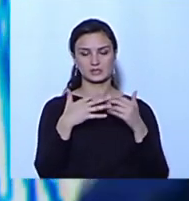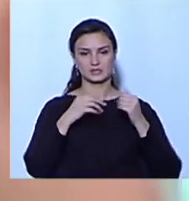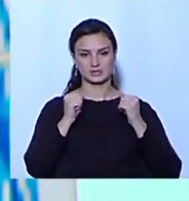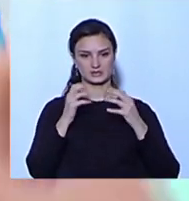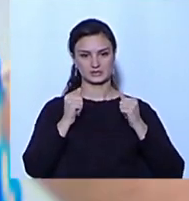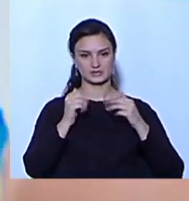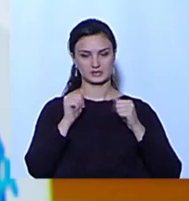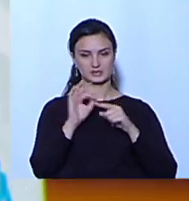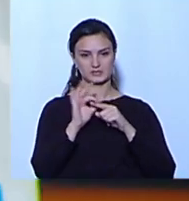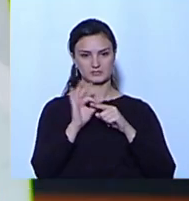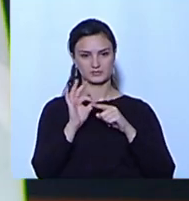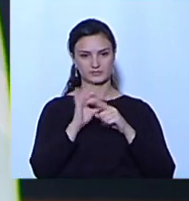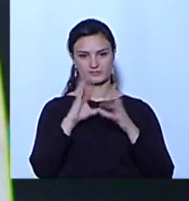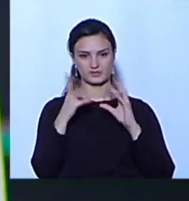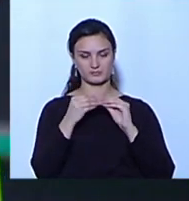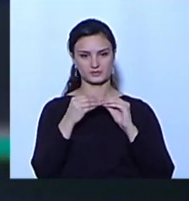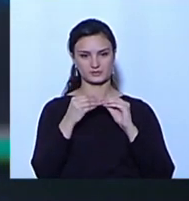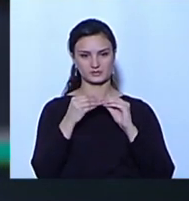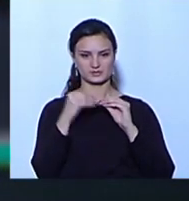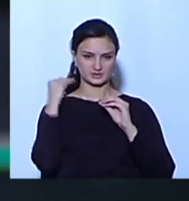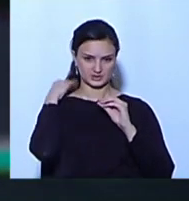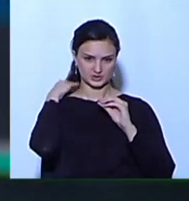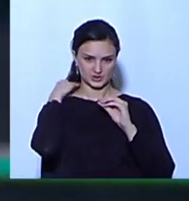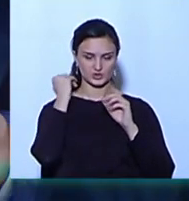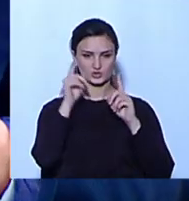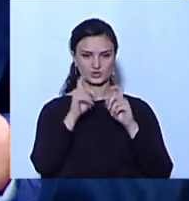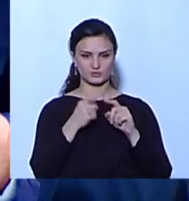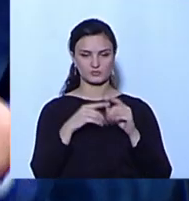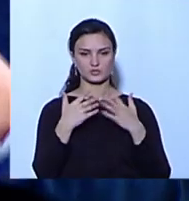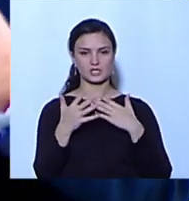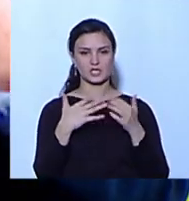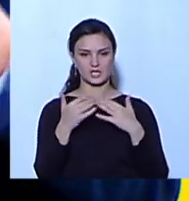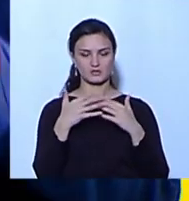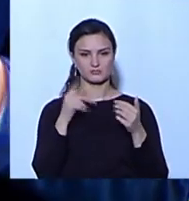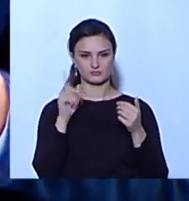მაინერვერებელი ნერვები, გზები ყველაფერი ისერშიც გადის. მაშინ ხელებშიც, ანუ